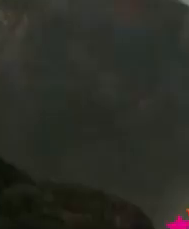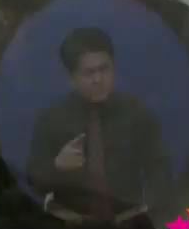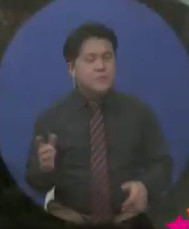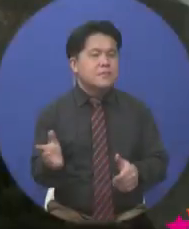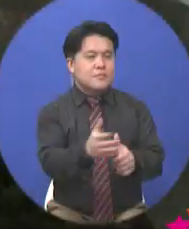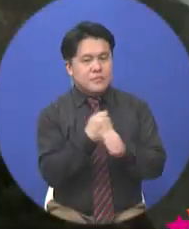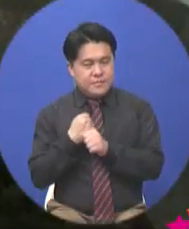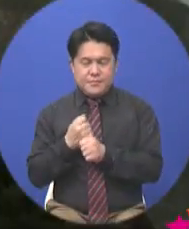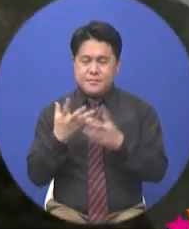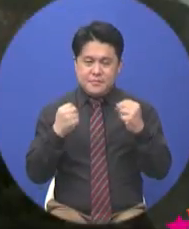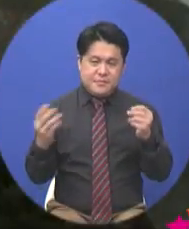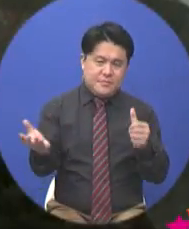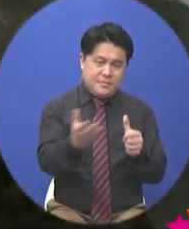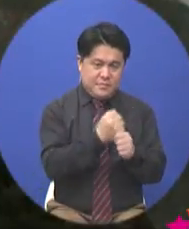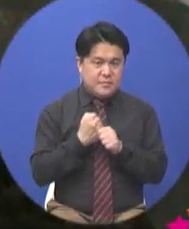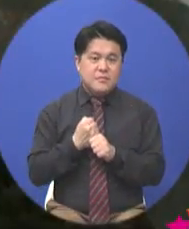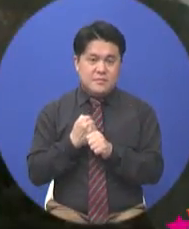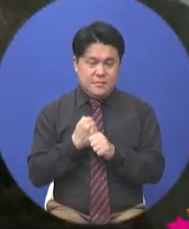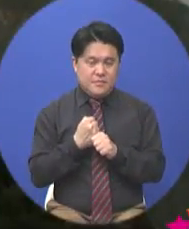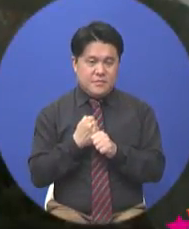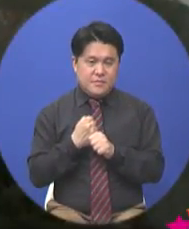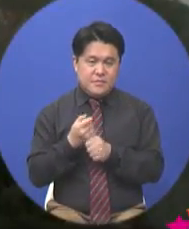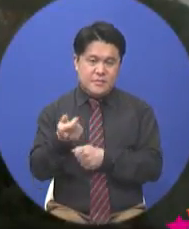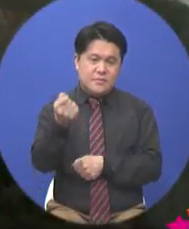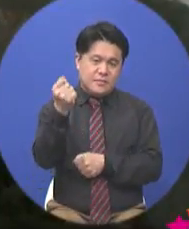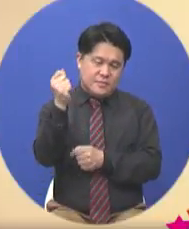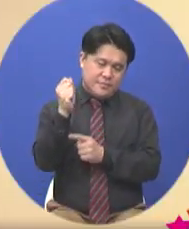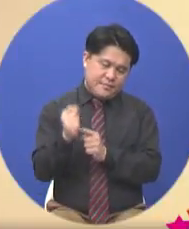잠복 잡아